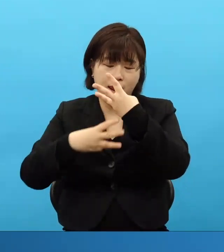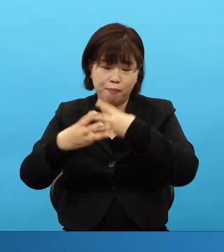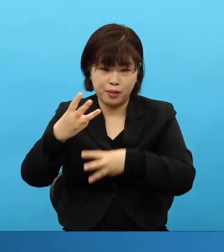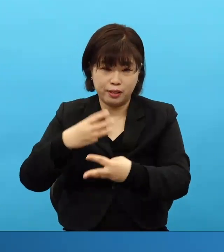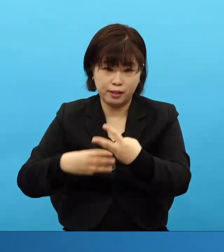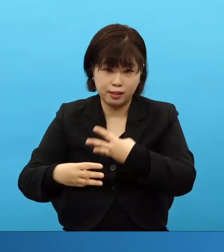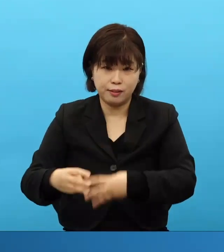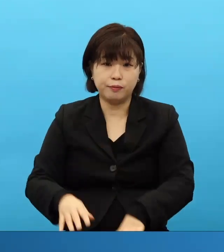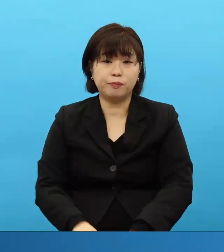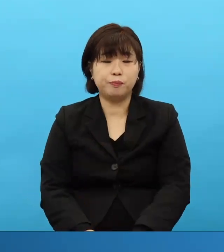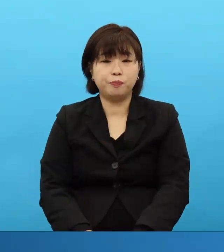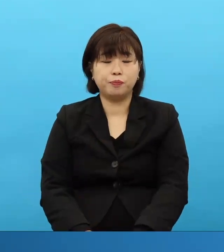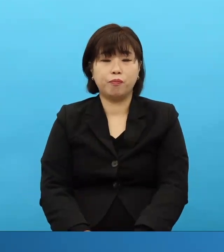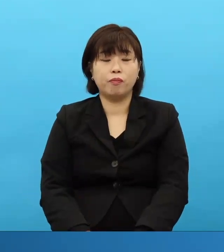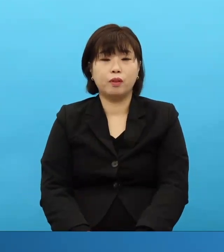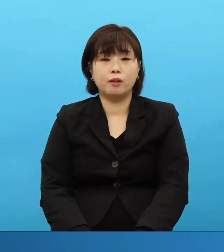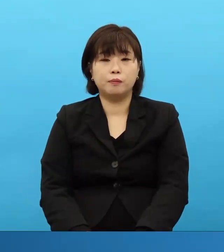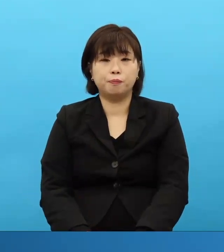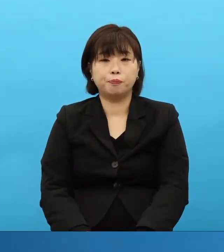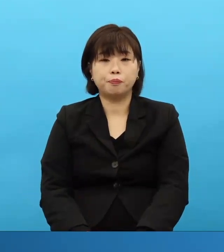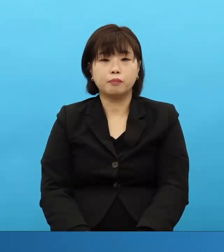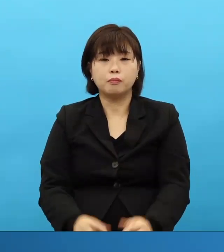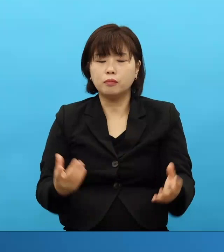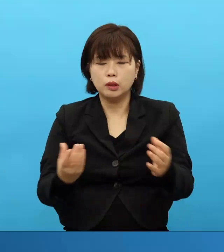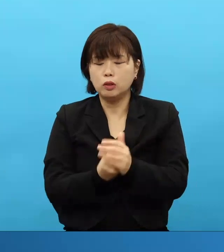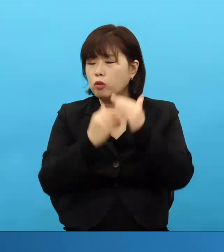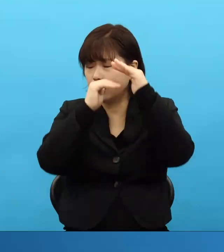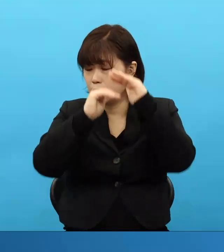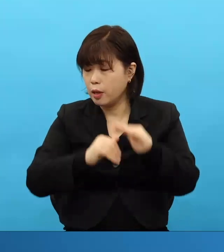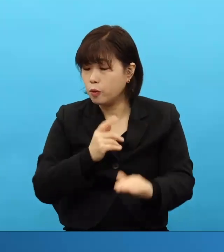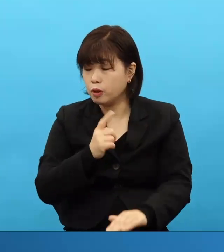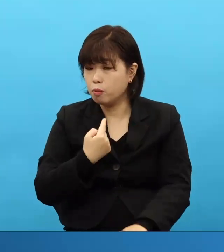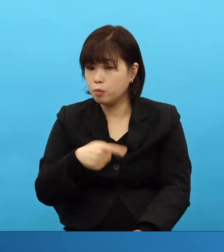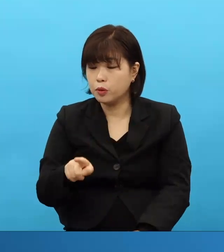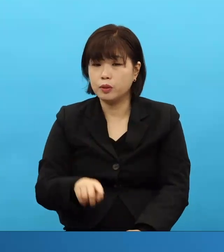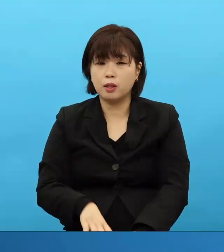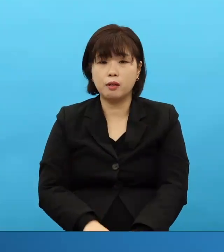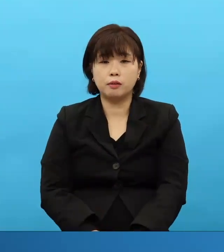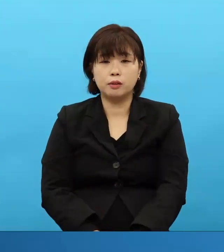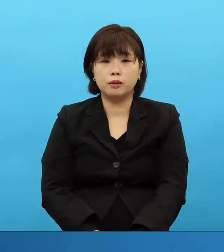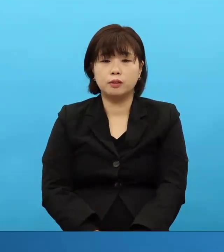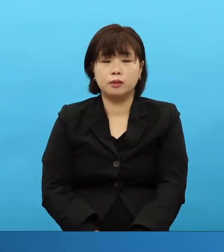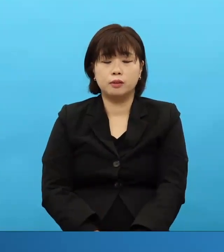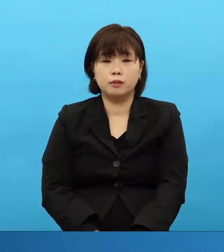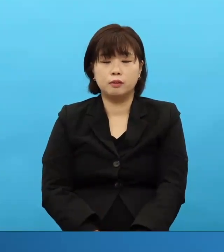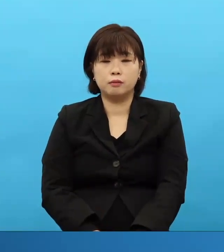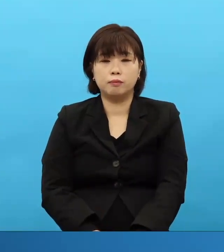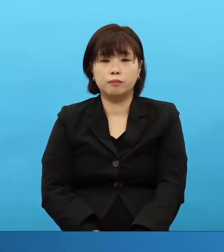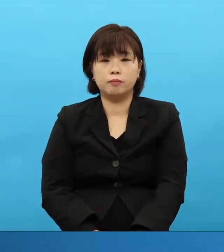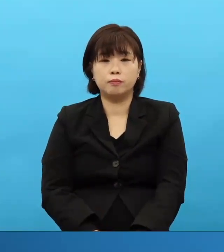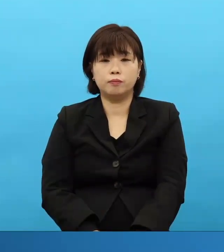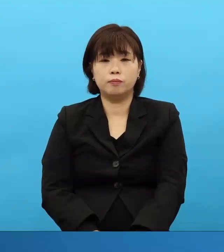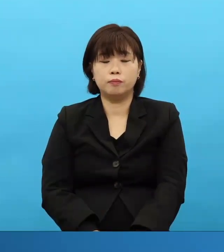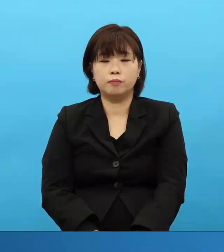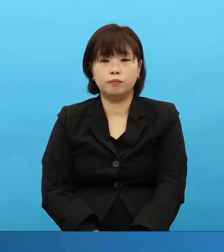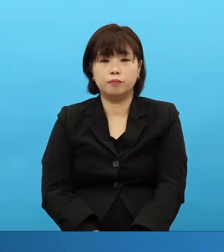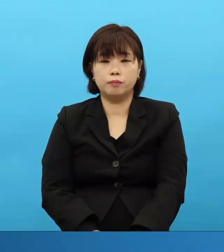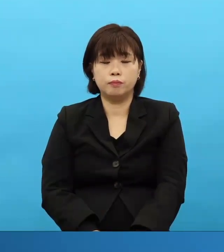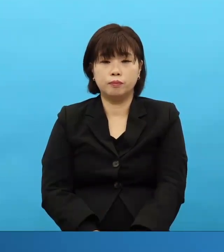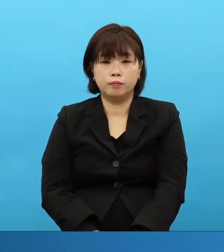내용이 아닙니다. 절대 내용. it's not any content, it's the absolute content. 어디든지 봐야 돼요. That wherever you go, you must see